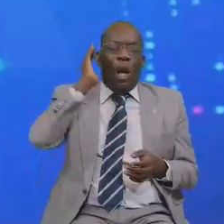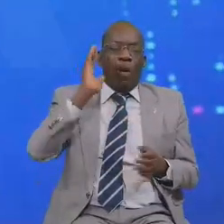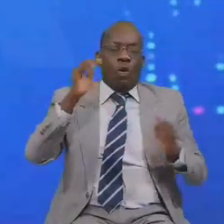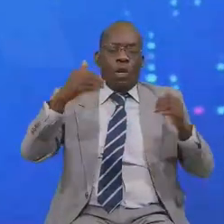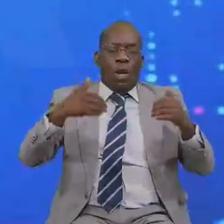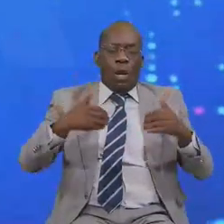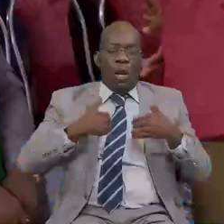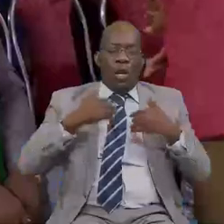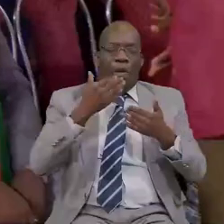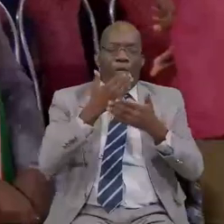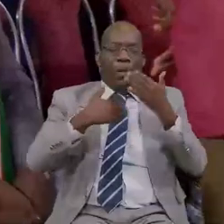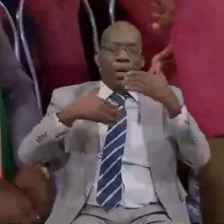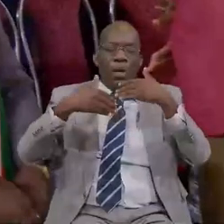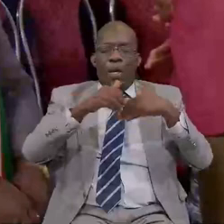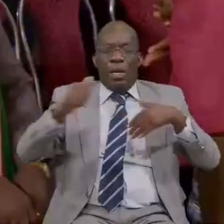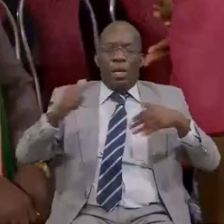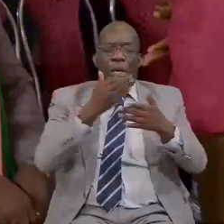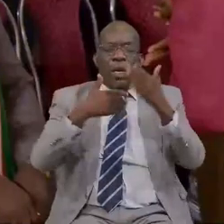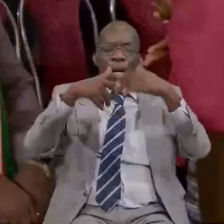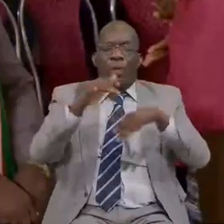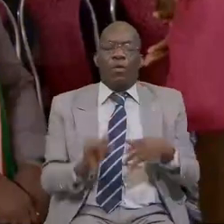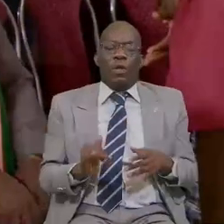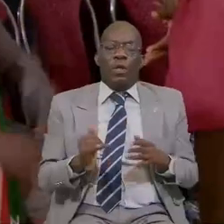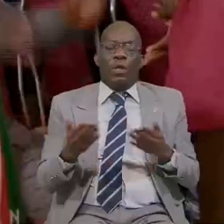j'aurai l'élévation céleste.